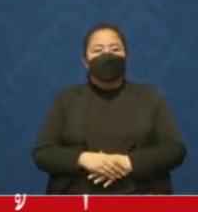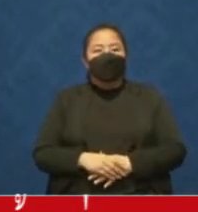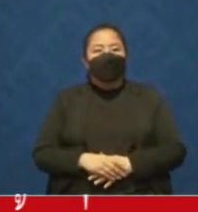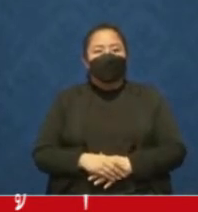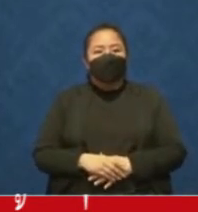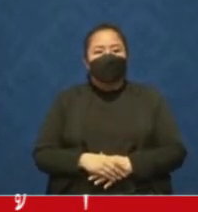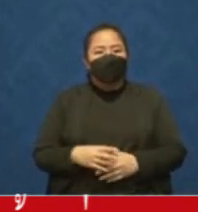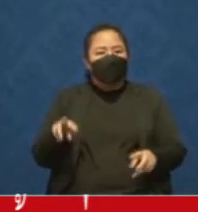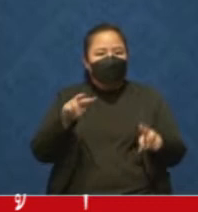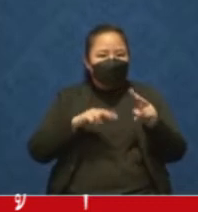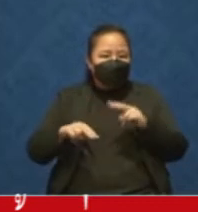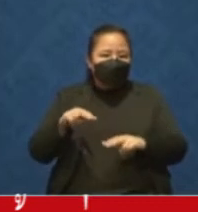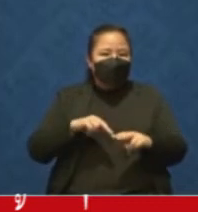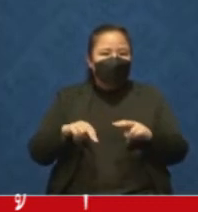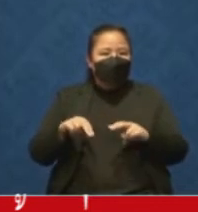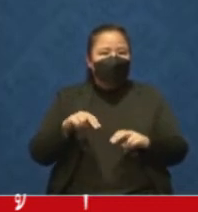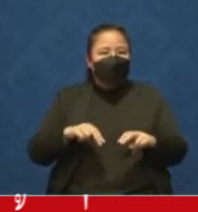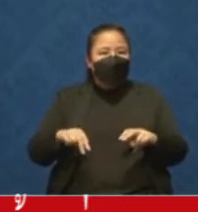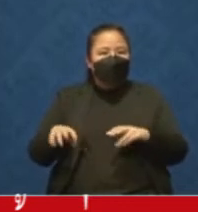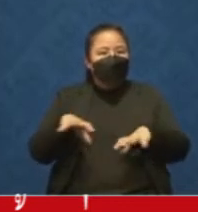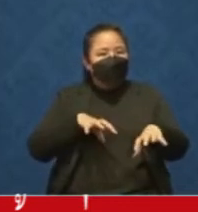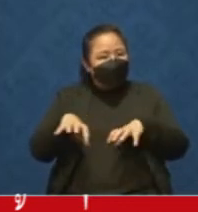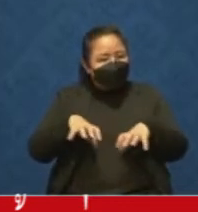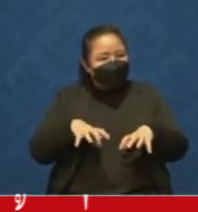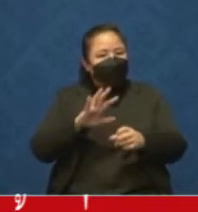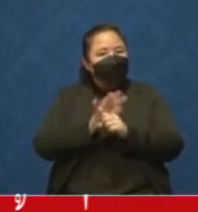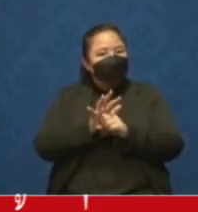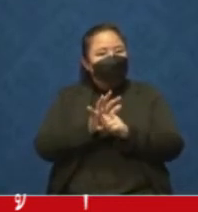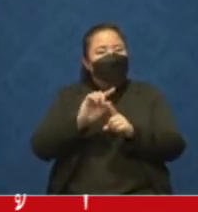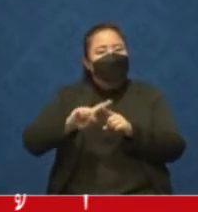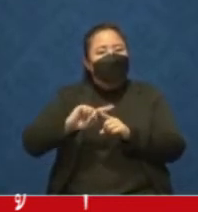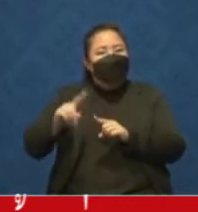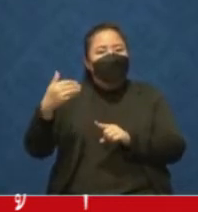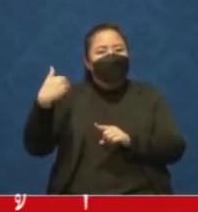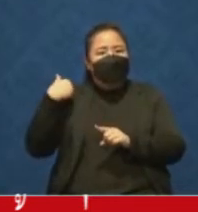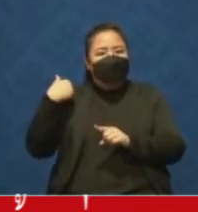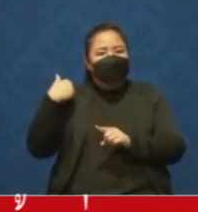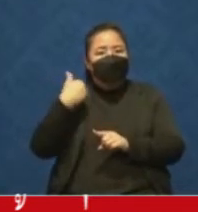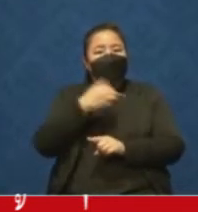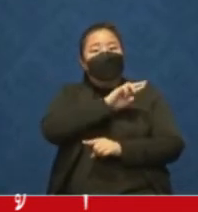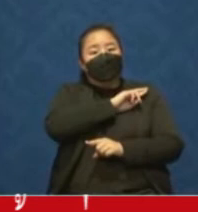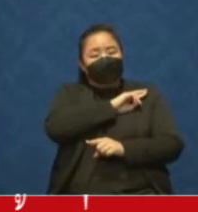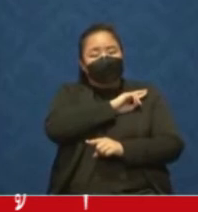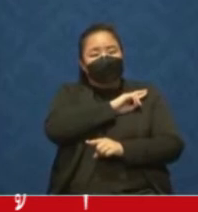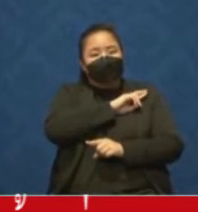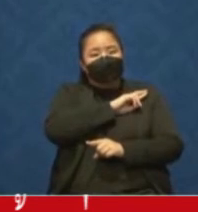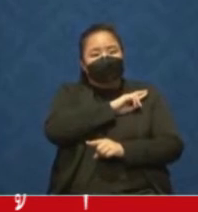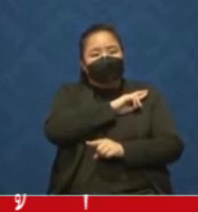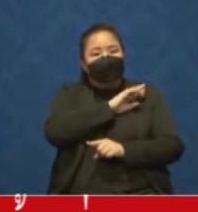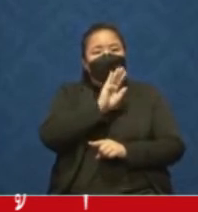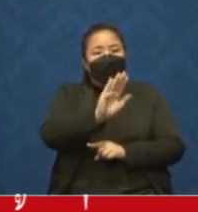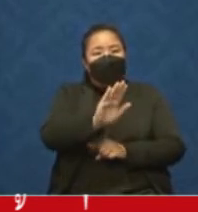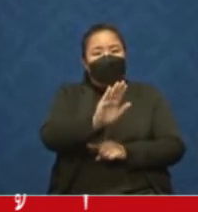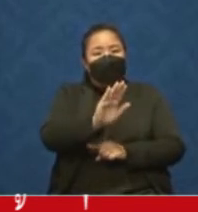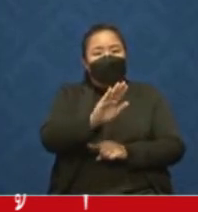การบริหารผดพราษในการประหจัดการโวิดนั้นก็ต้องเป็นหน้าที่เป็นความรับผดชอบ